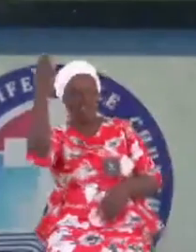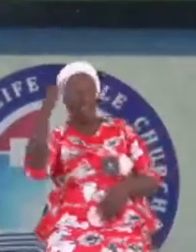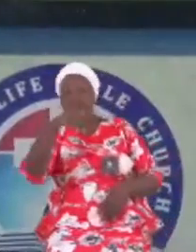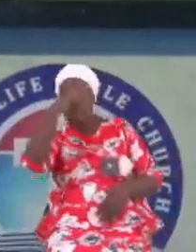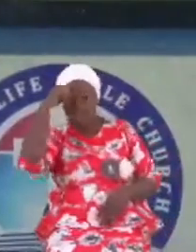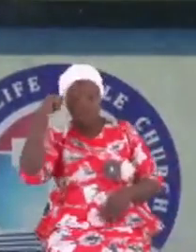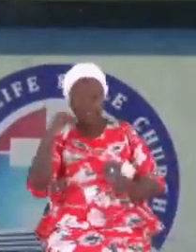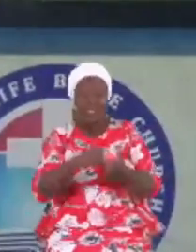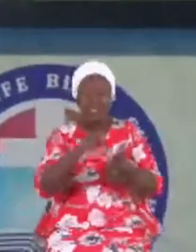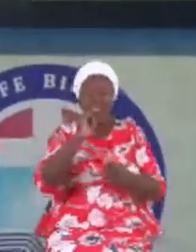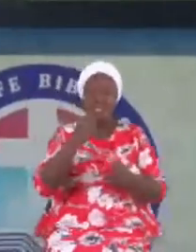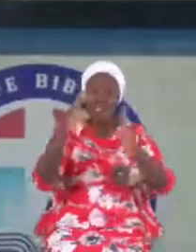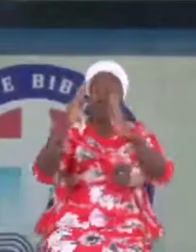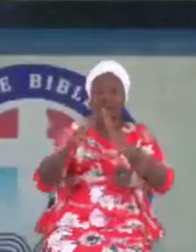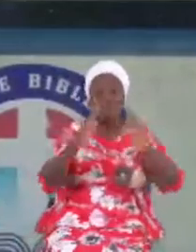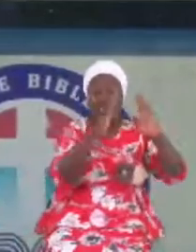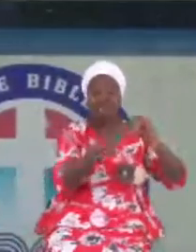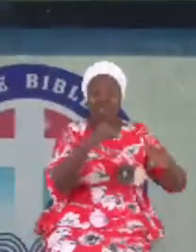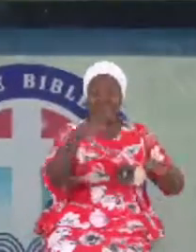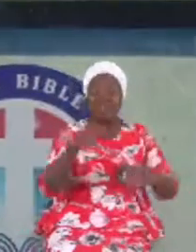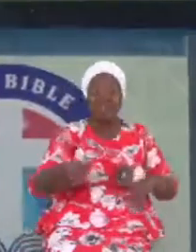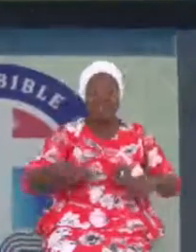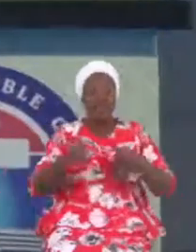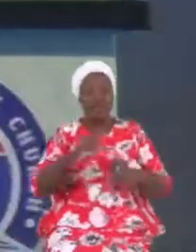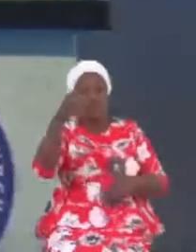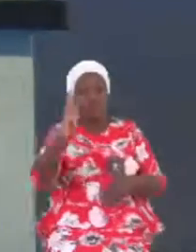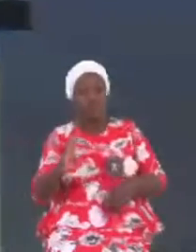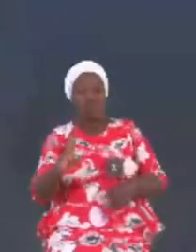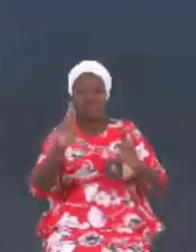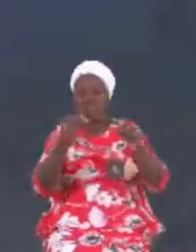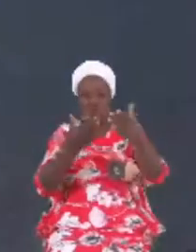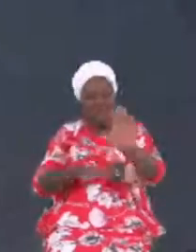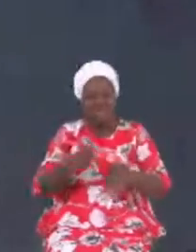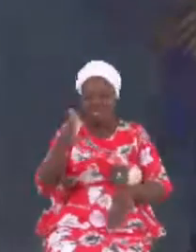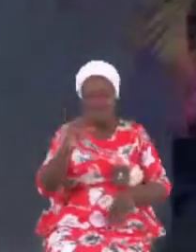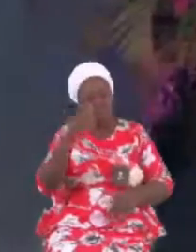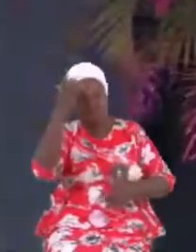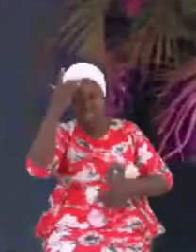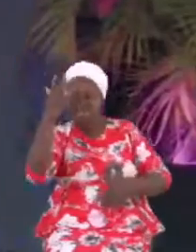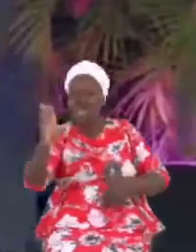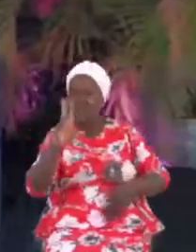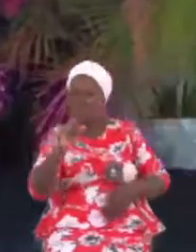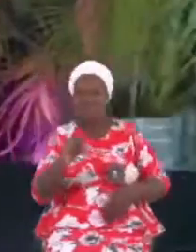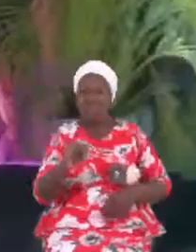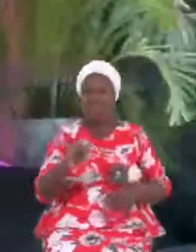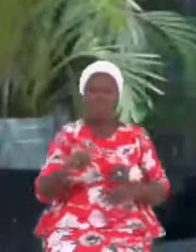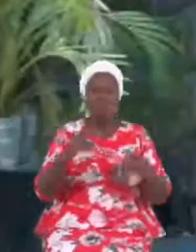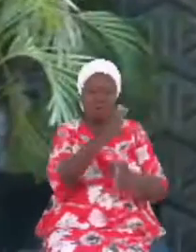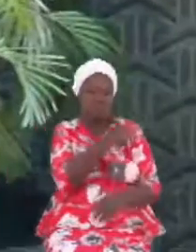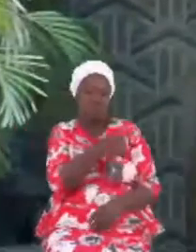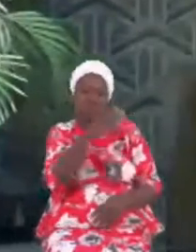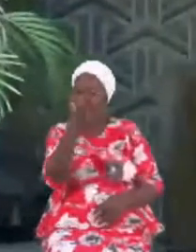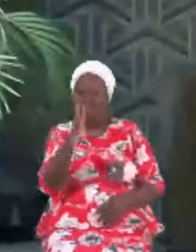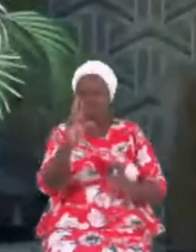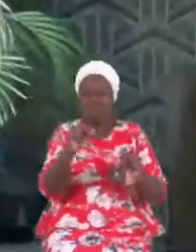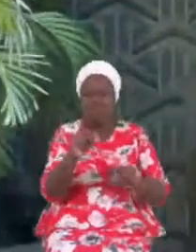Parce que c'est la cité du Dieu vivant. Il n'y a pas de mort là-bas. Il n'y a pas de maladie là-bas. Il n'y a pas d'hôpitaux